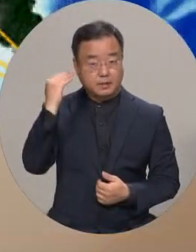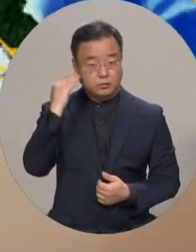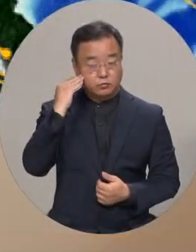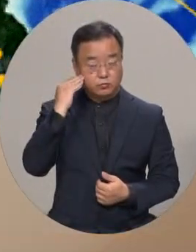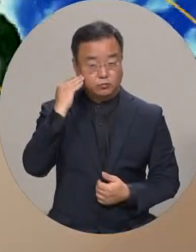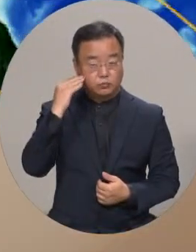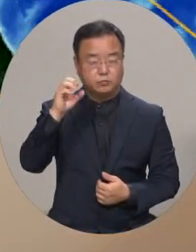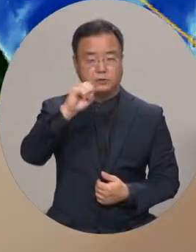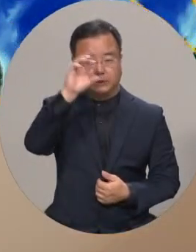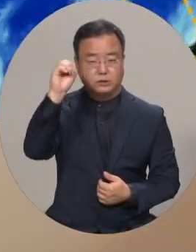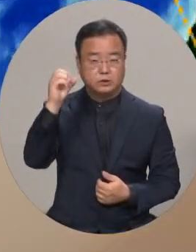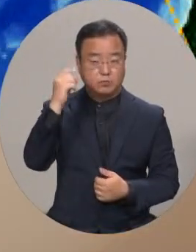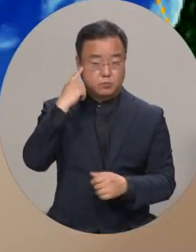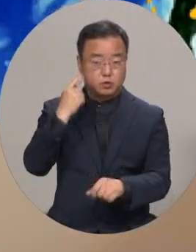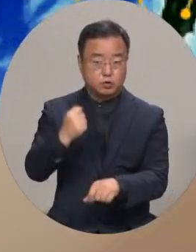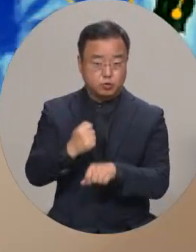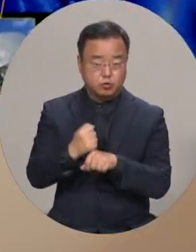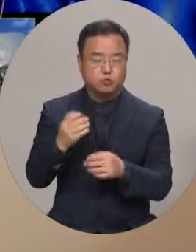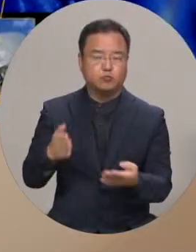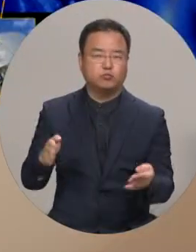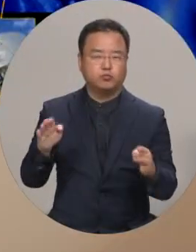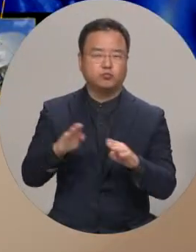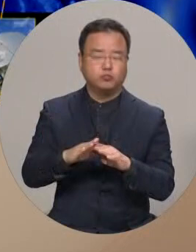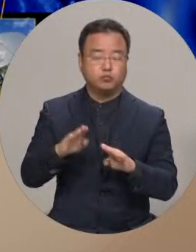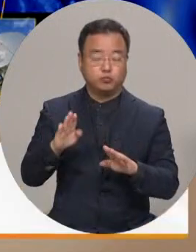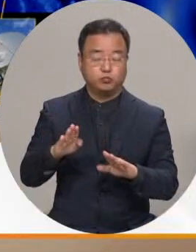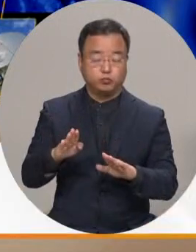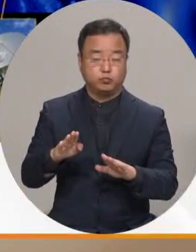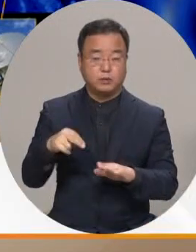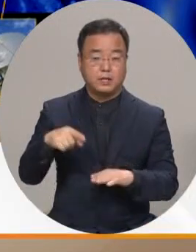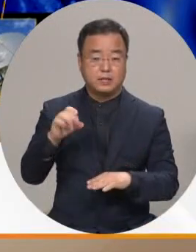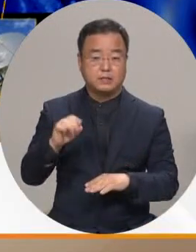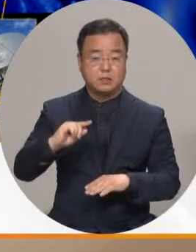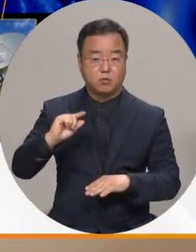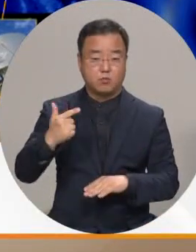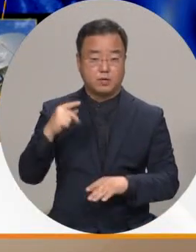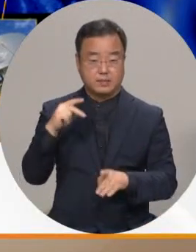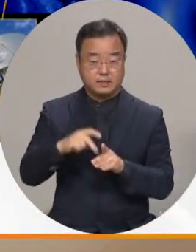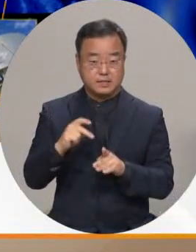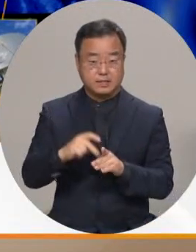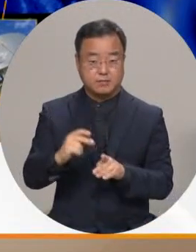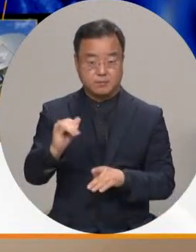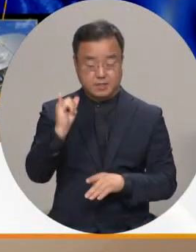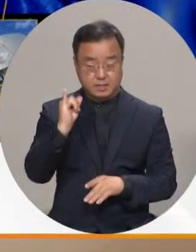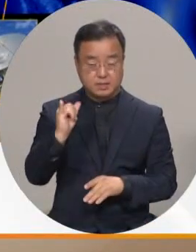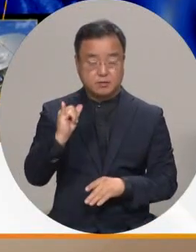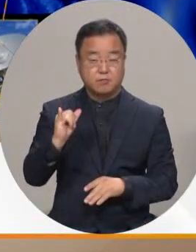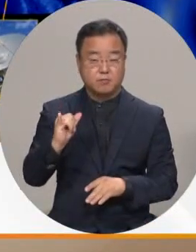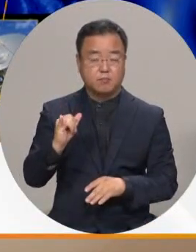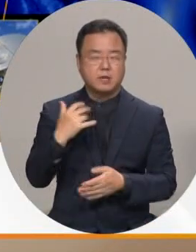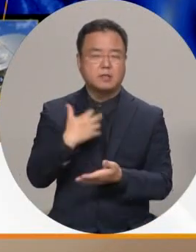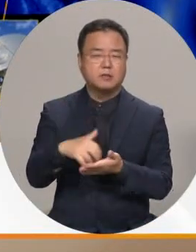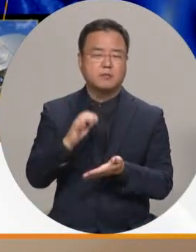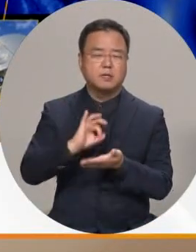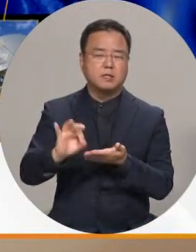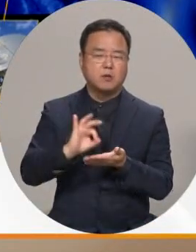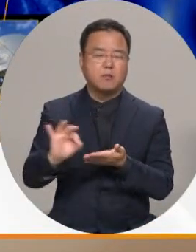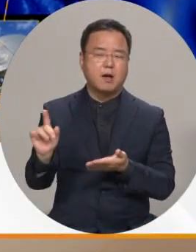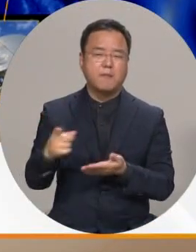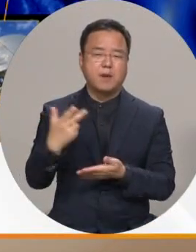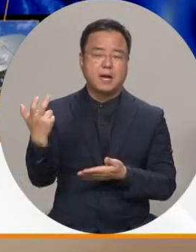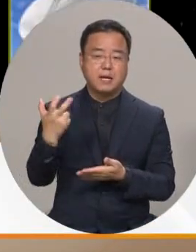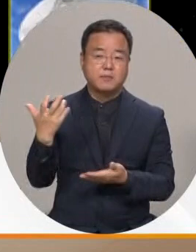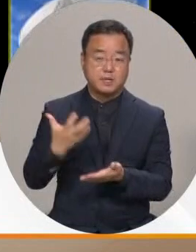연구원의 한일 공동 상관 센터라고 하는 곳이 있습니다 그래서 이곳은 이번 연구에 사용된 총 170회 관측 데이터